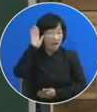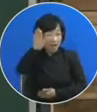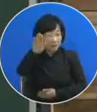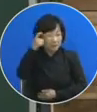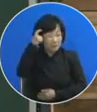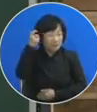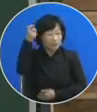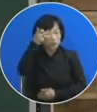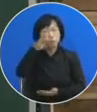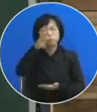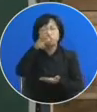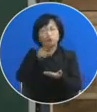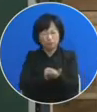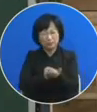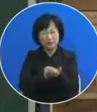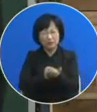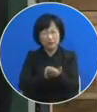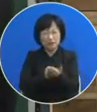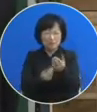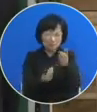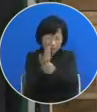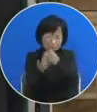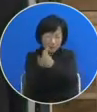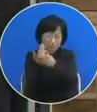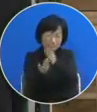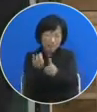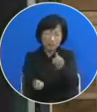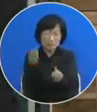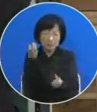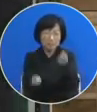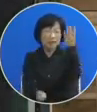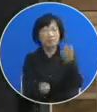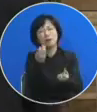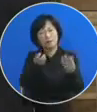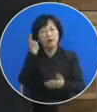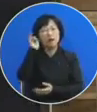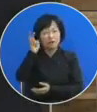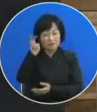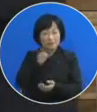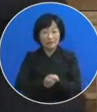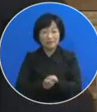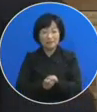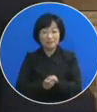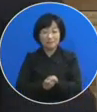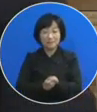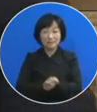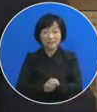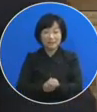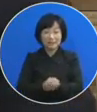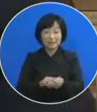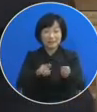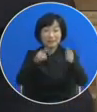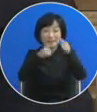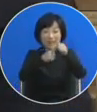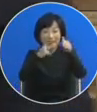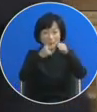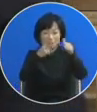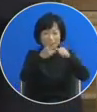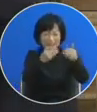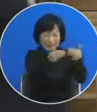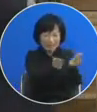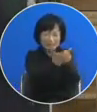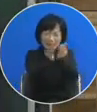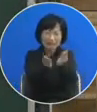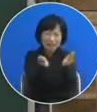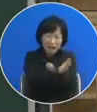In the future, many things will happen, especially great spiritual problems will arise. 이 단체에서 나오는 많은 환병자들 세계랍니다. And